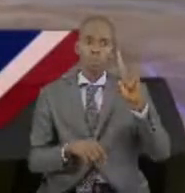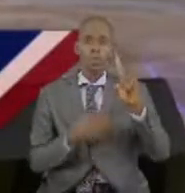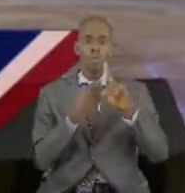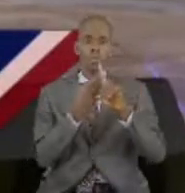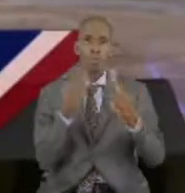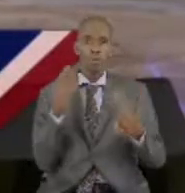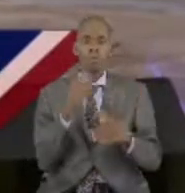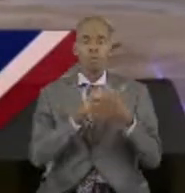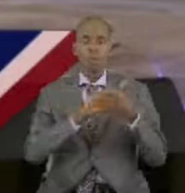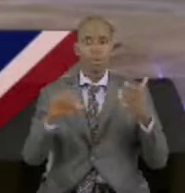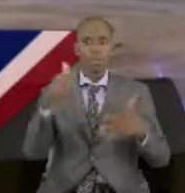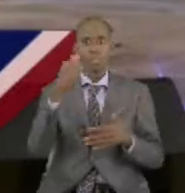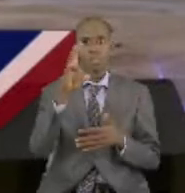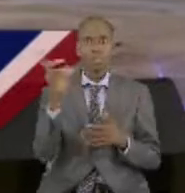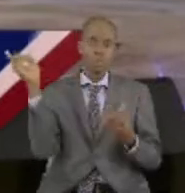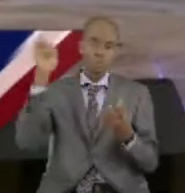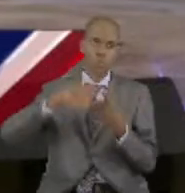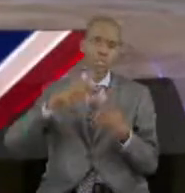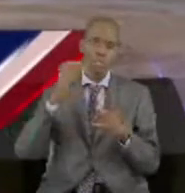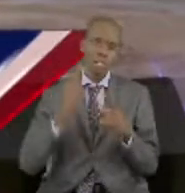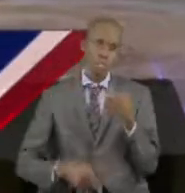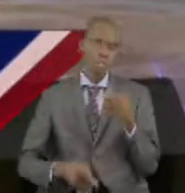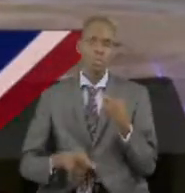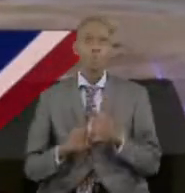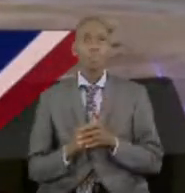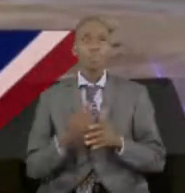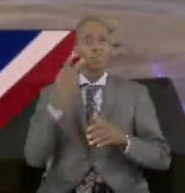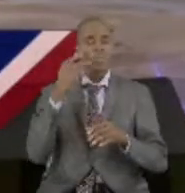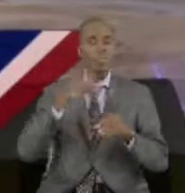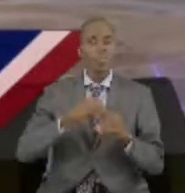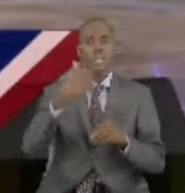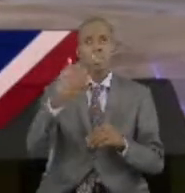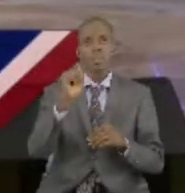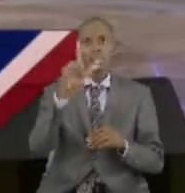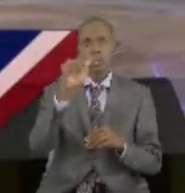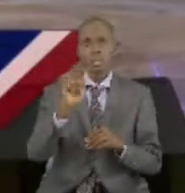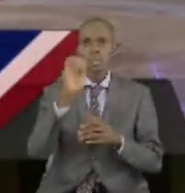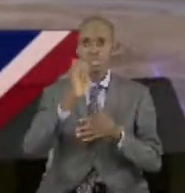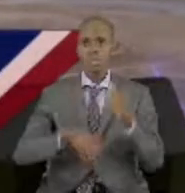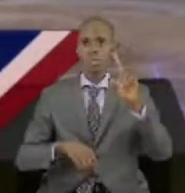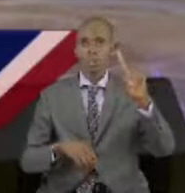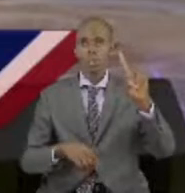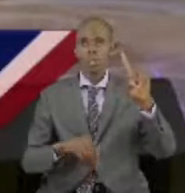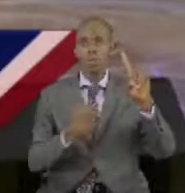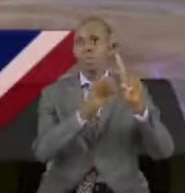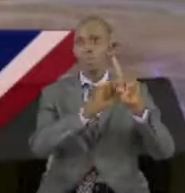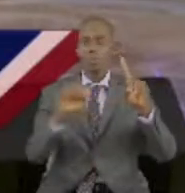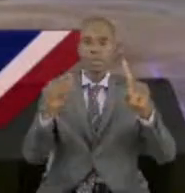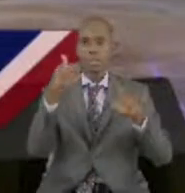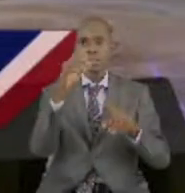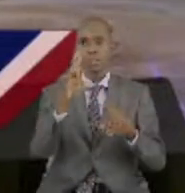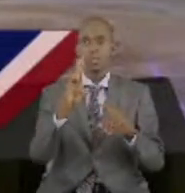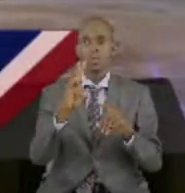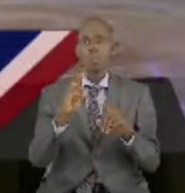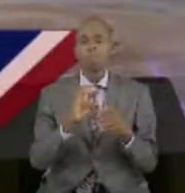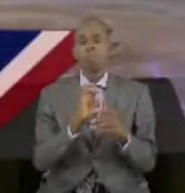maintenant nous concevons le chapitre un au verset 17h dans gala de chapitres 1 verser 17,1